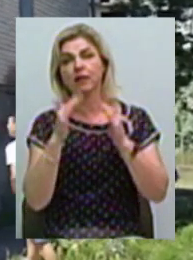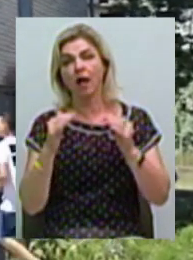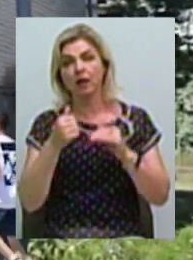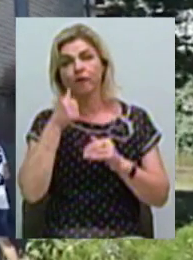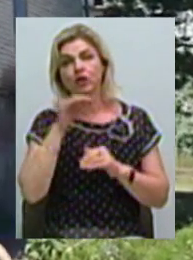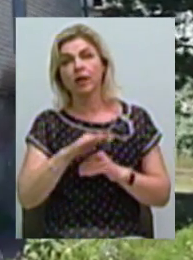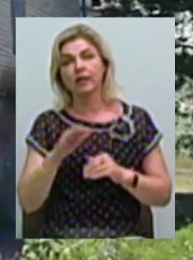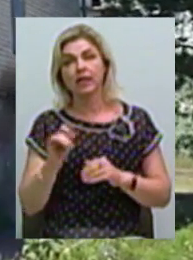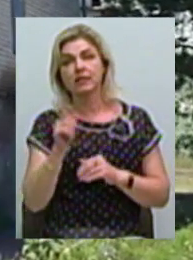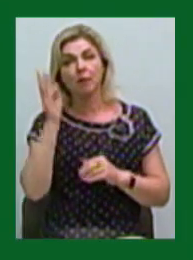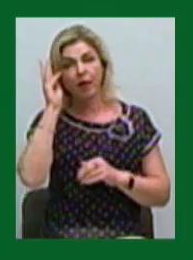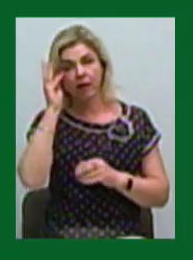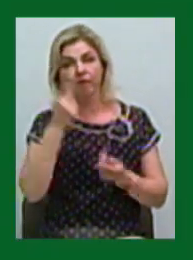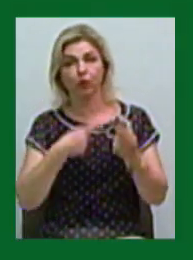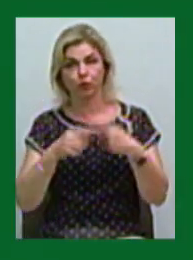повернулись додому.